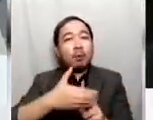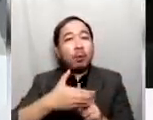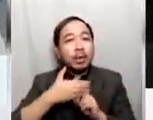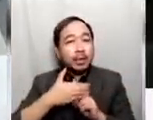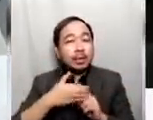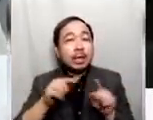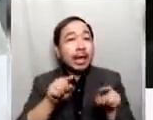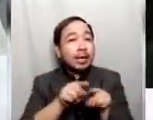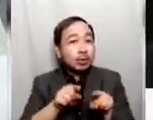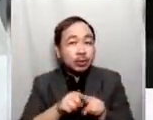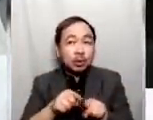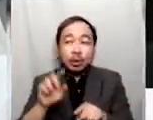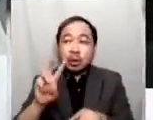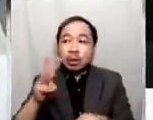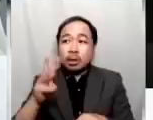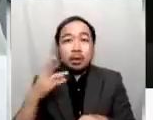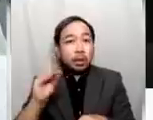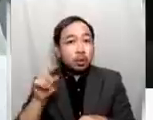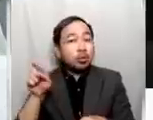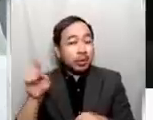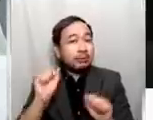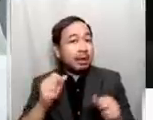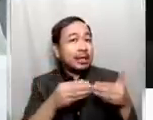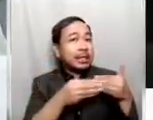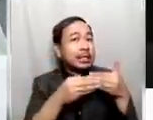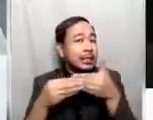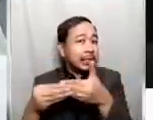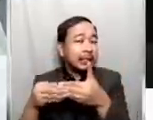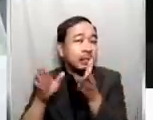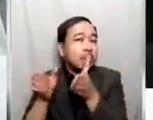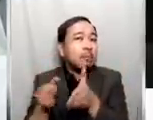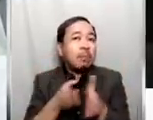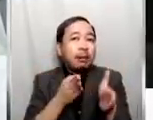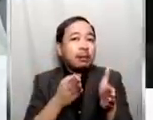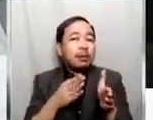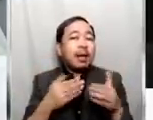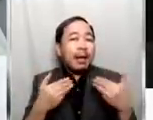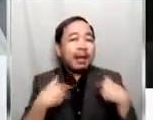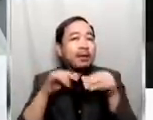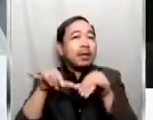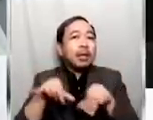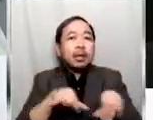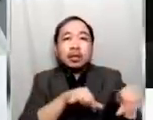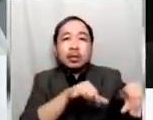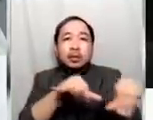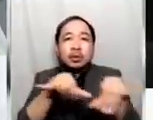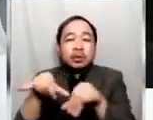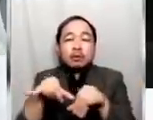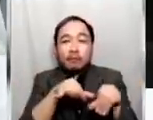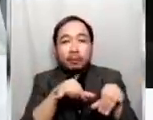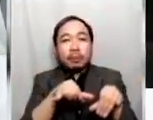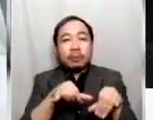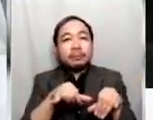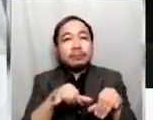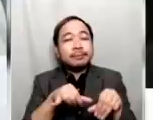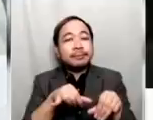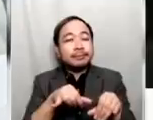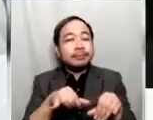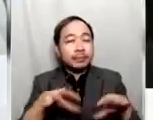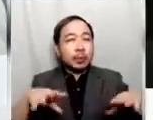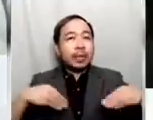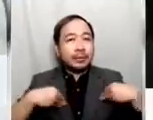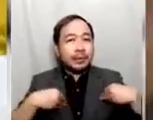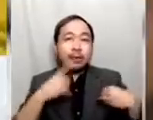ay manguna na no, doon sa initiative para magkaroon tayo ng uniform na pagtanggap ng mga